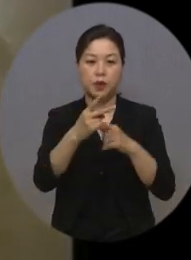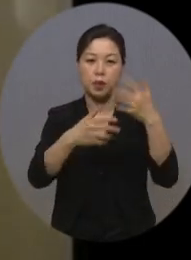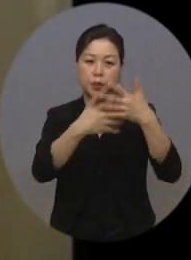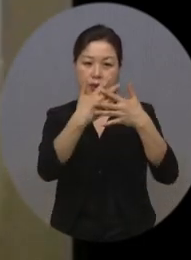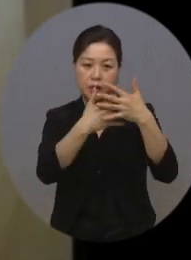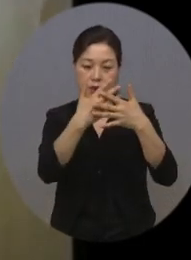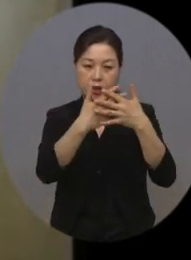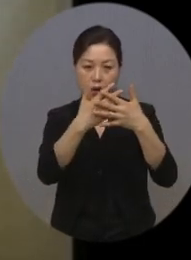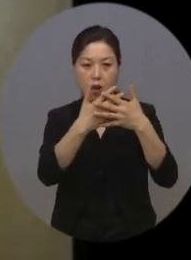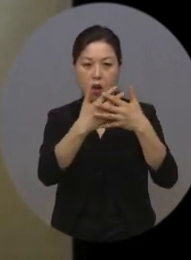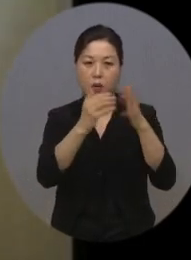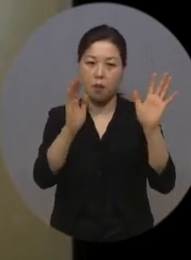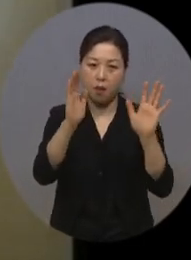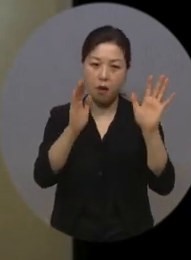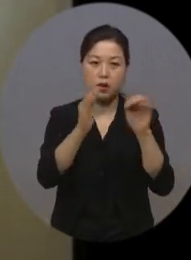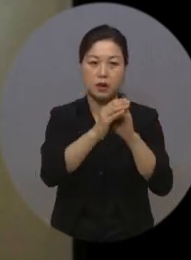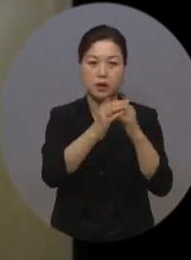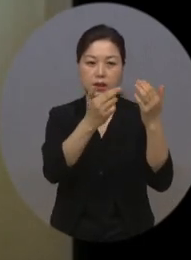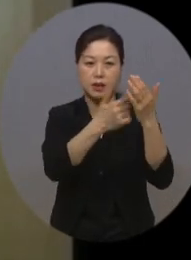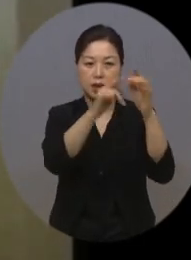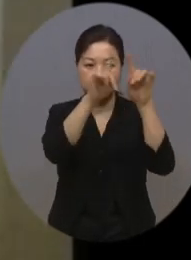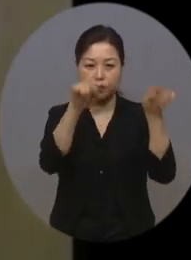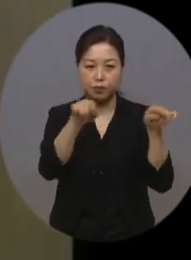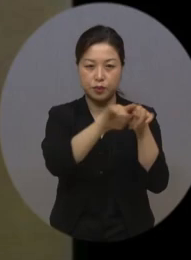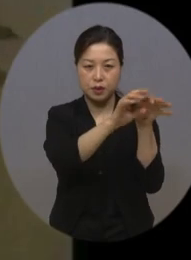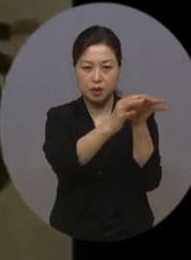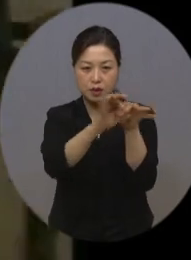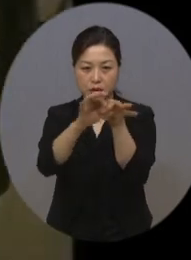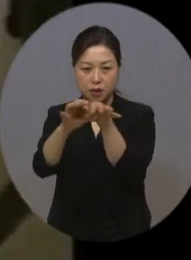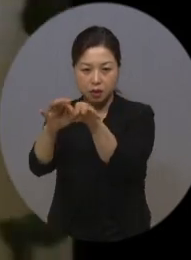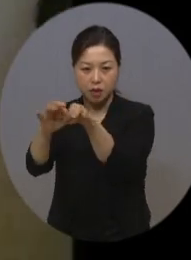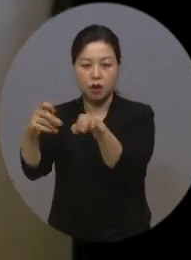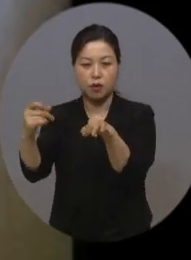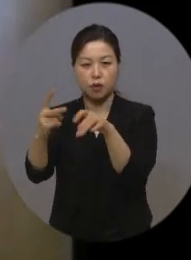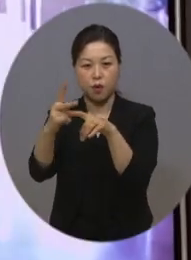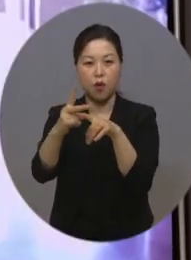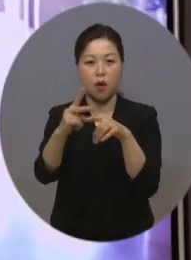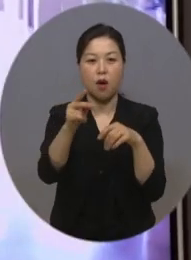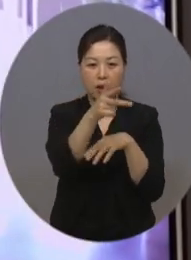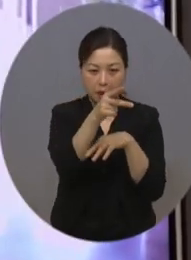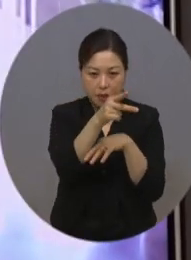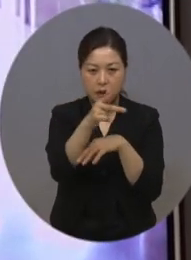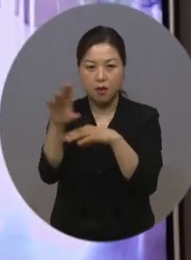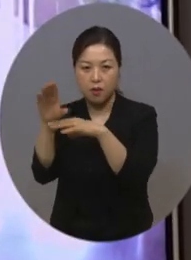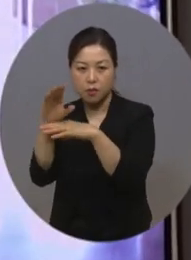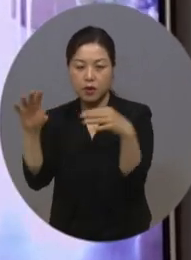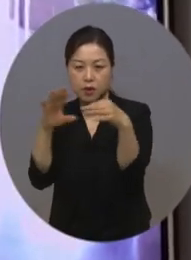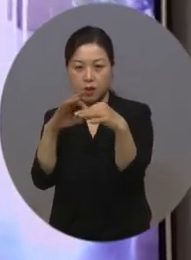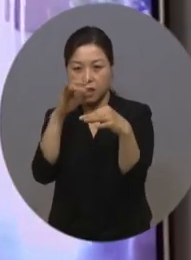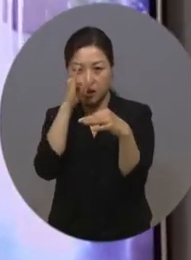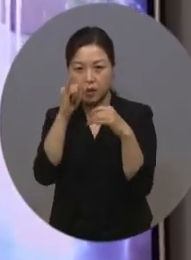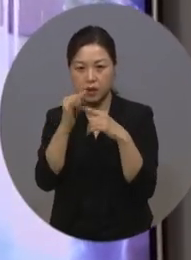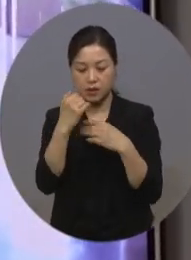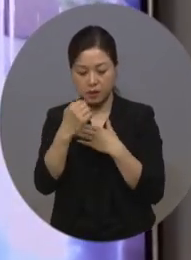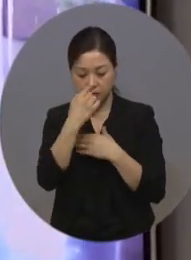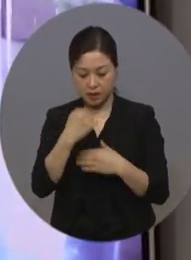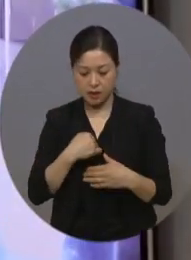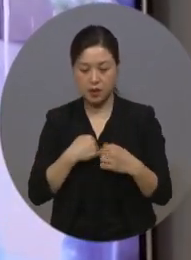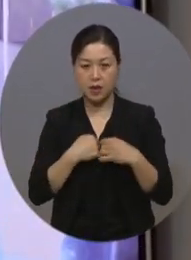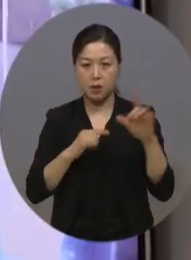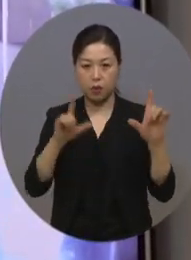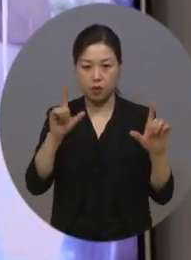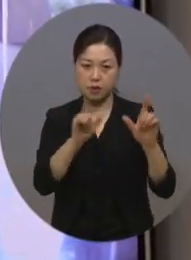퍼포먼스로 이루어진 창문 연작과 디지털 카메라와 컴퓨터 등을 이용해 다중적인 자신의 이미지를 보여주는